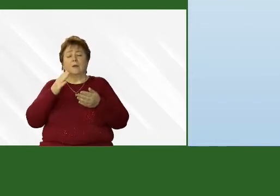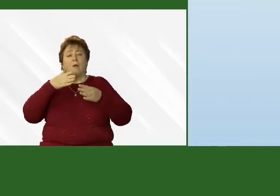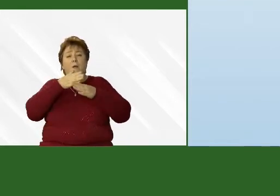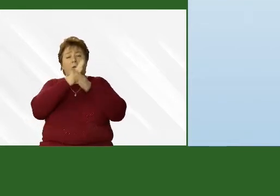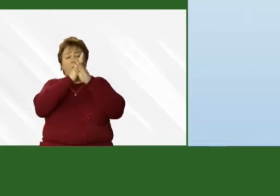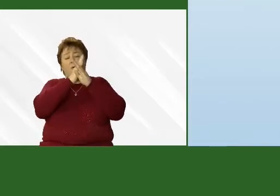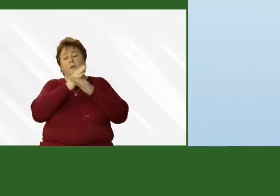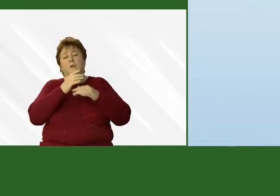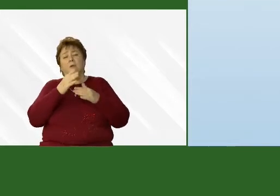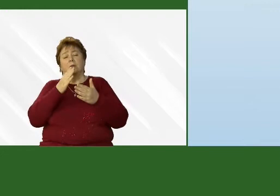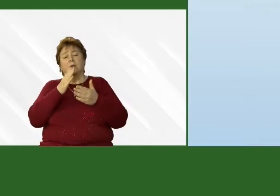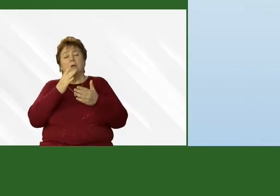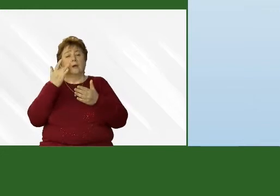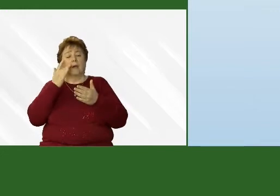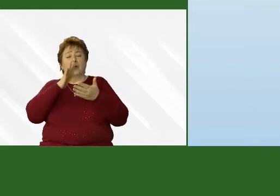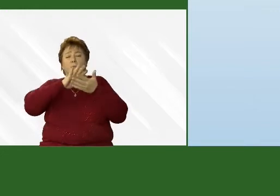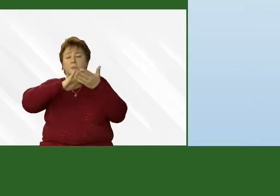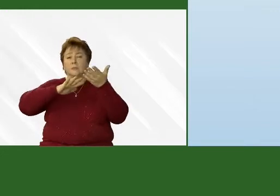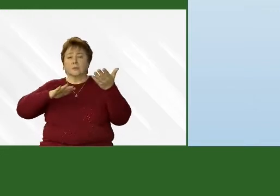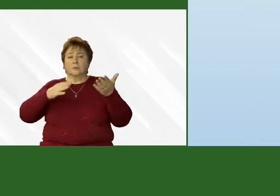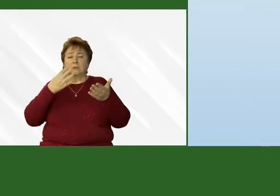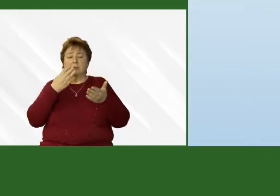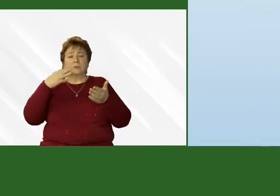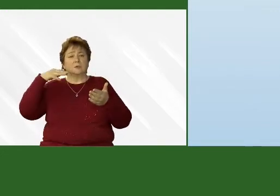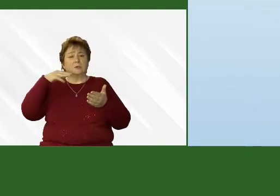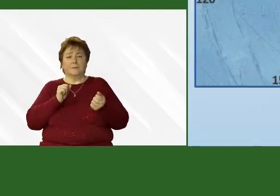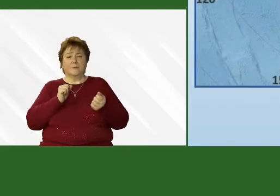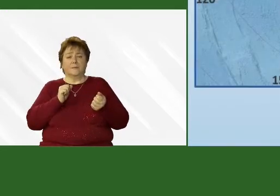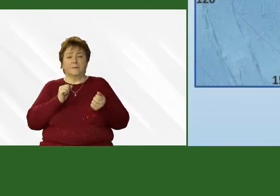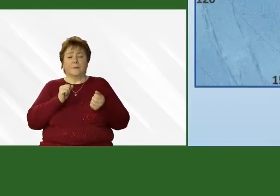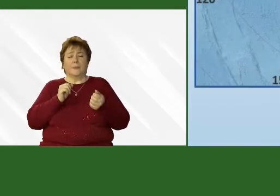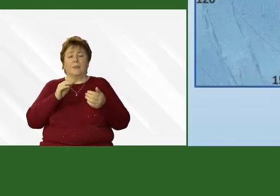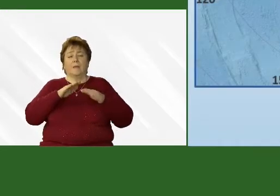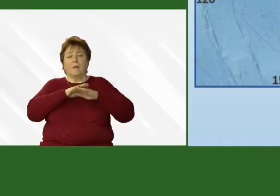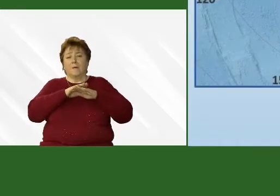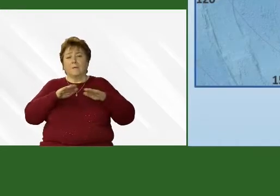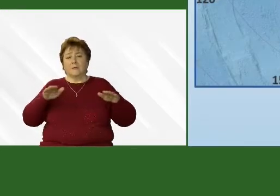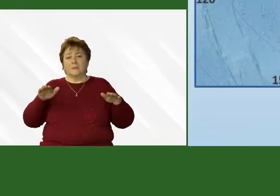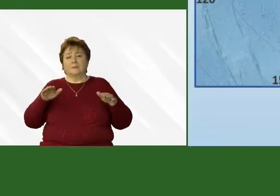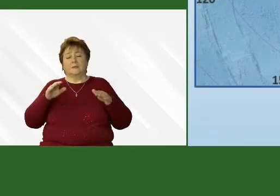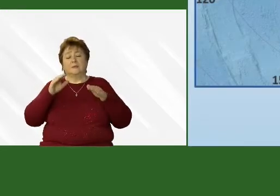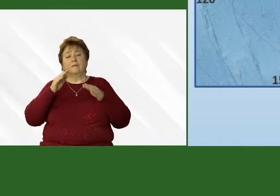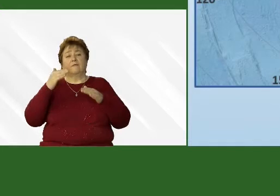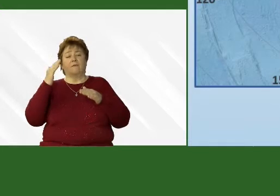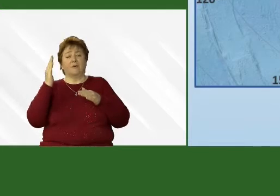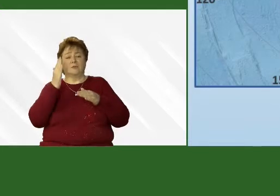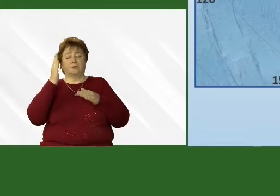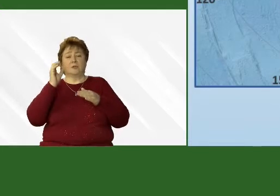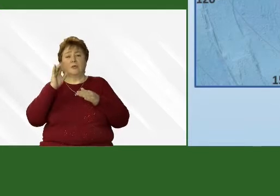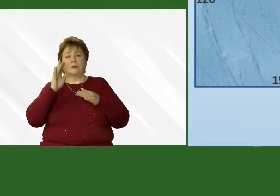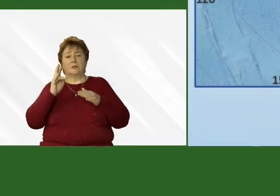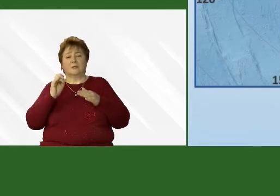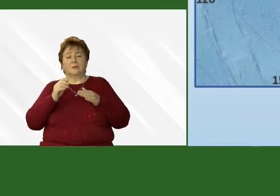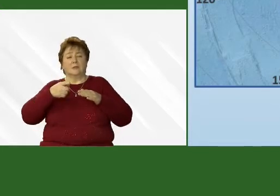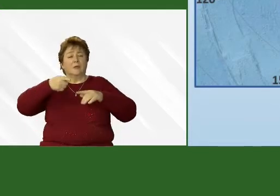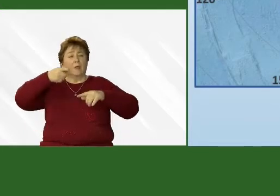горы, которые протянулись на 4000 километров. В основании Восточной Антарктиды лежит